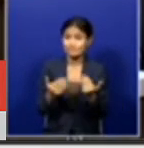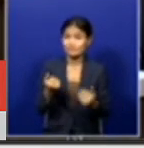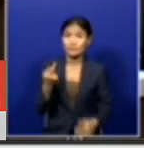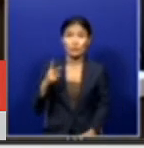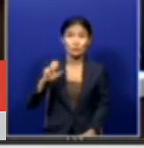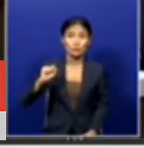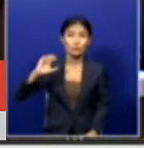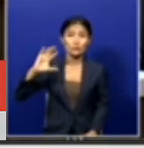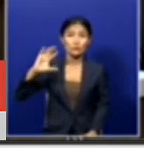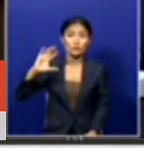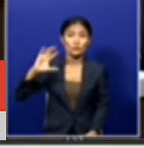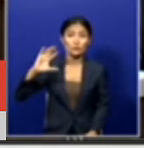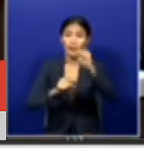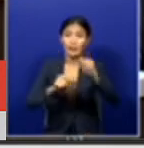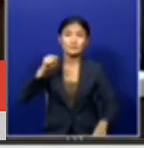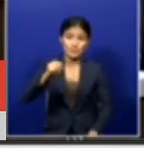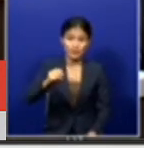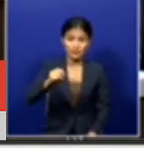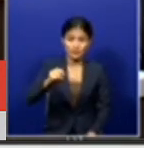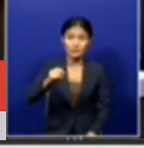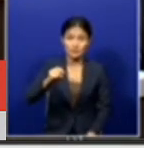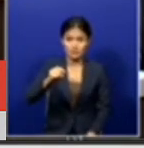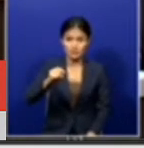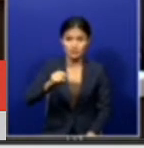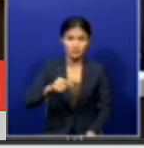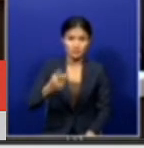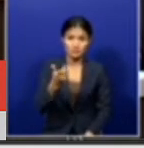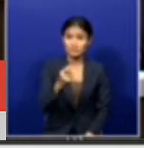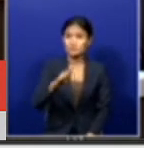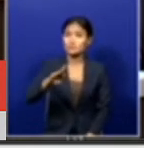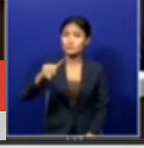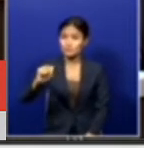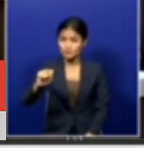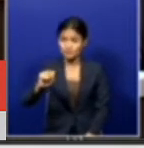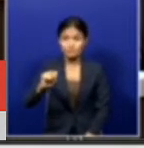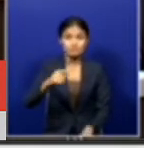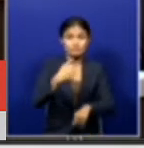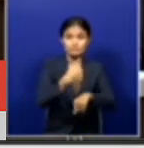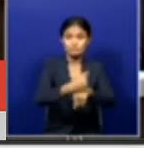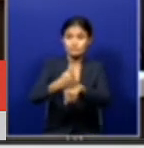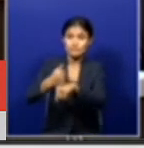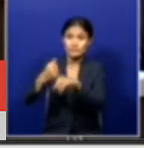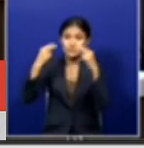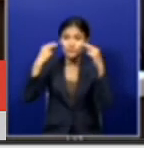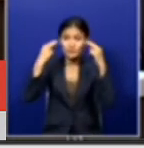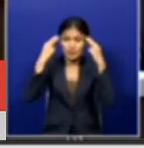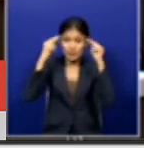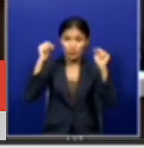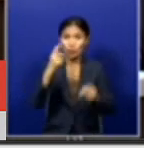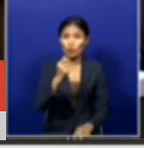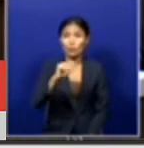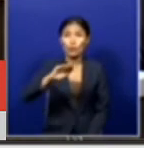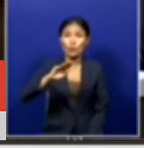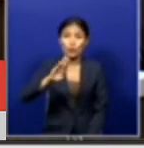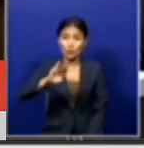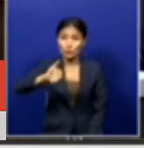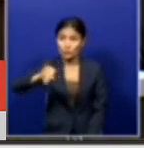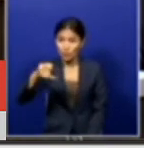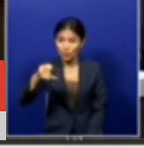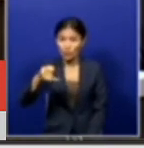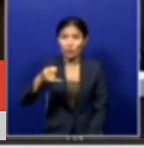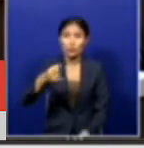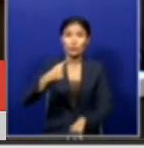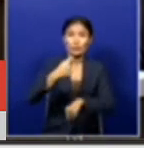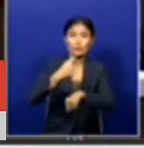ช.ให้ผู้บริหารท้องถิ่นเช่นนายกอบจ.ผู้ว่ากท